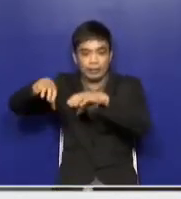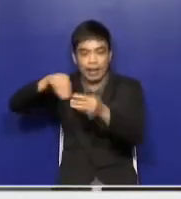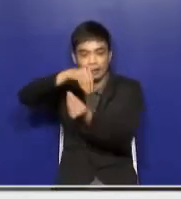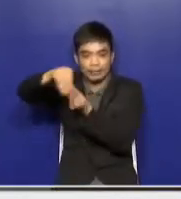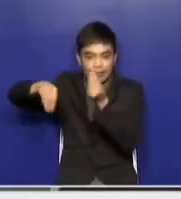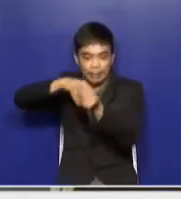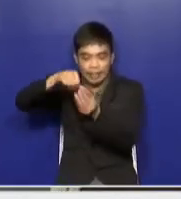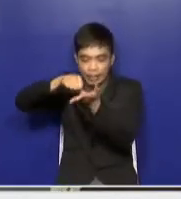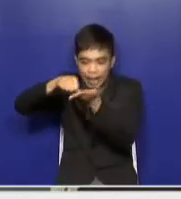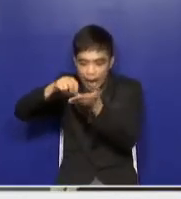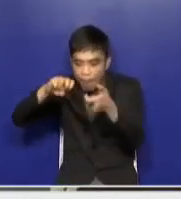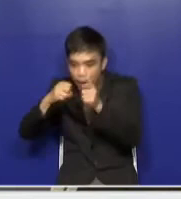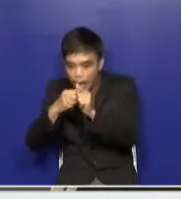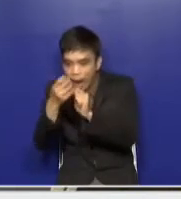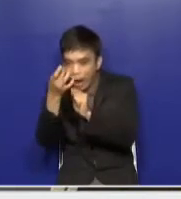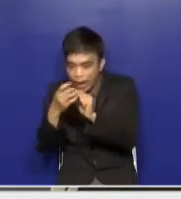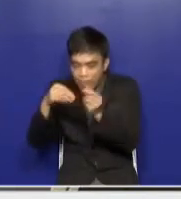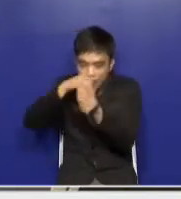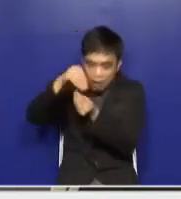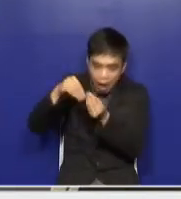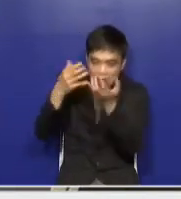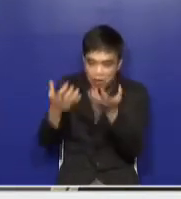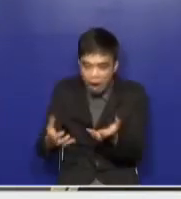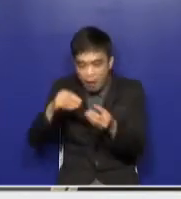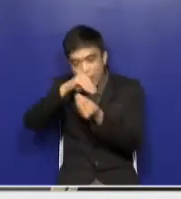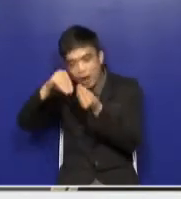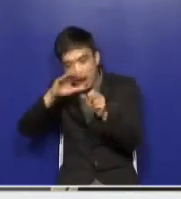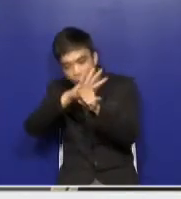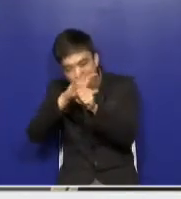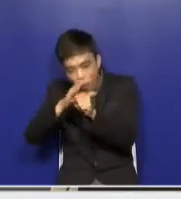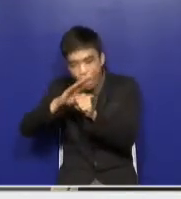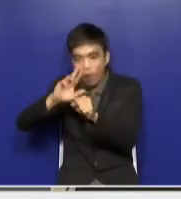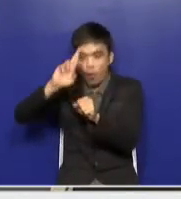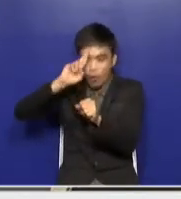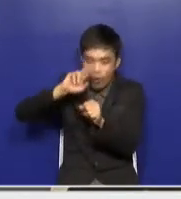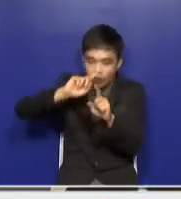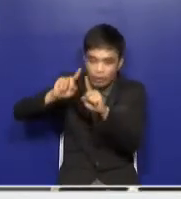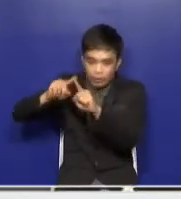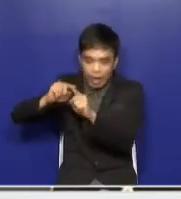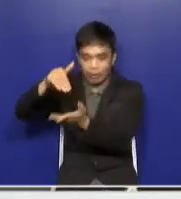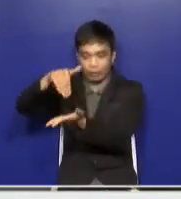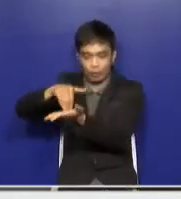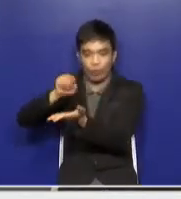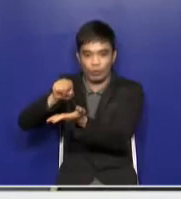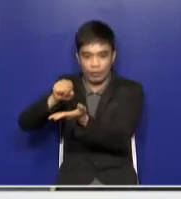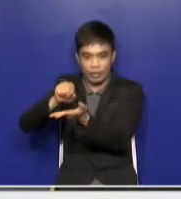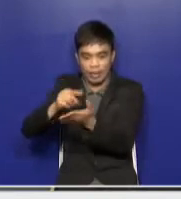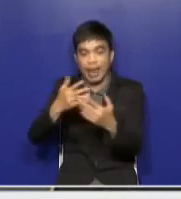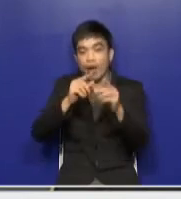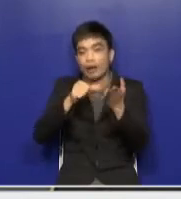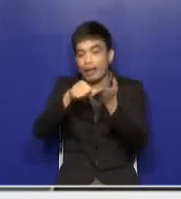พาะหน้าในแง่ของเศรษฐกิจที่เกิดผลกระทบจากเรื่องของโควิด-19นะครับแล้วก็ในส่วนที่จะเป็นการปรับโครงสร้